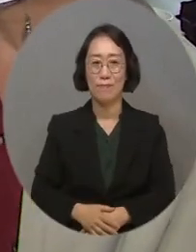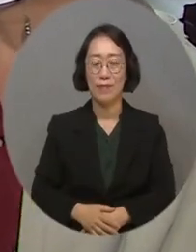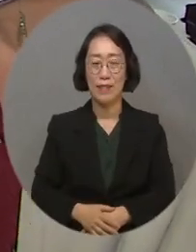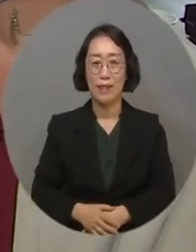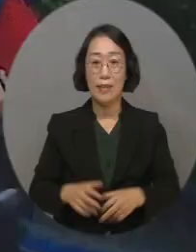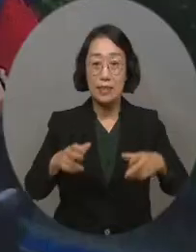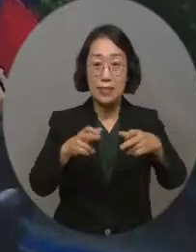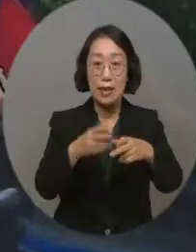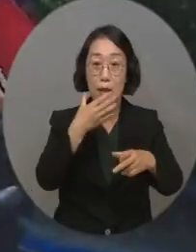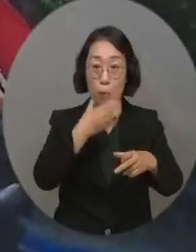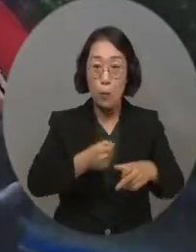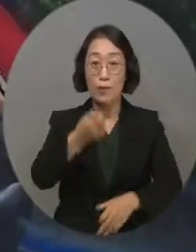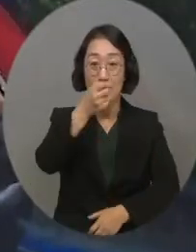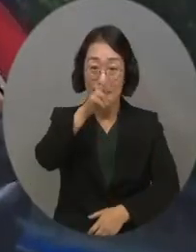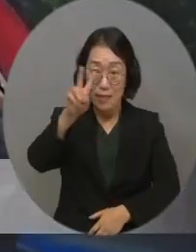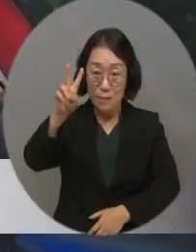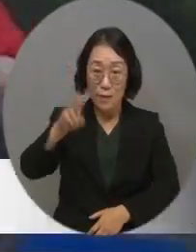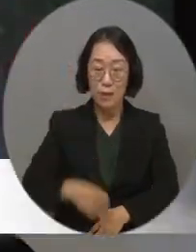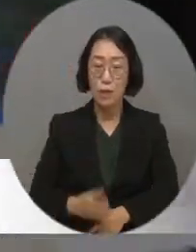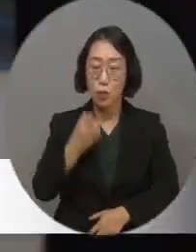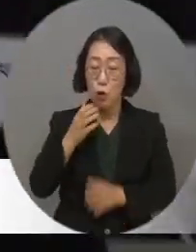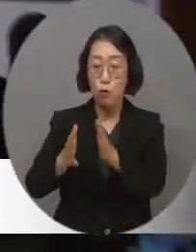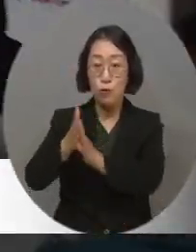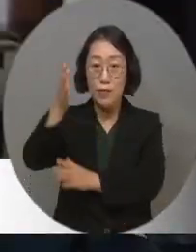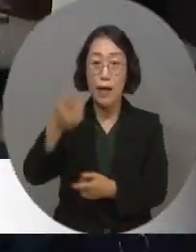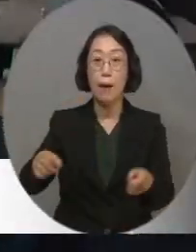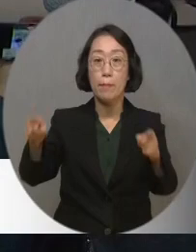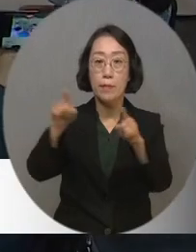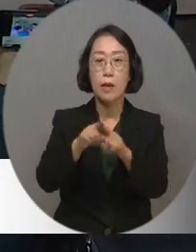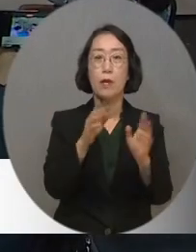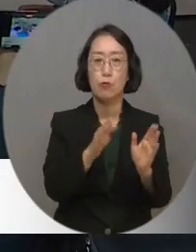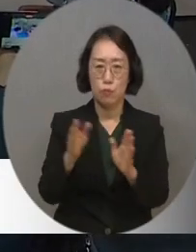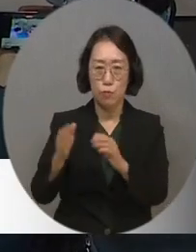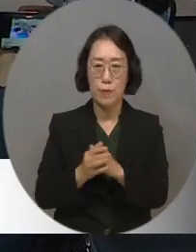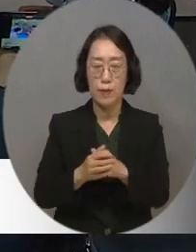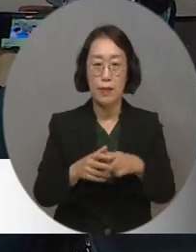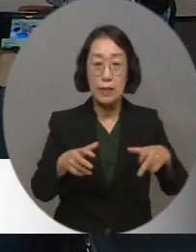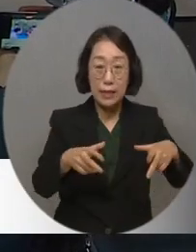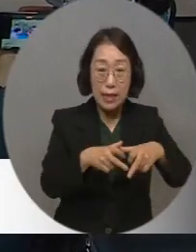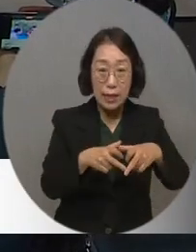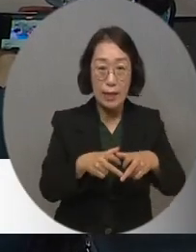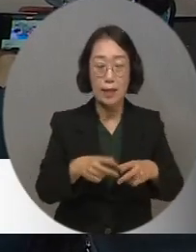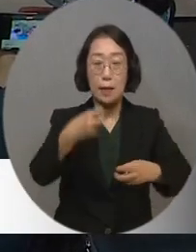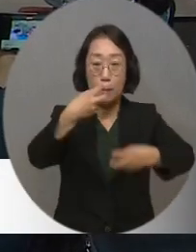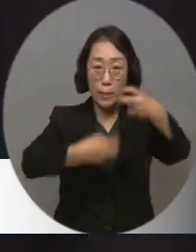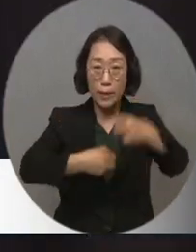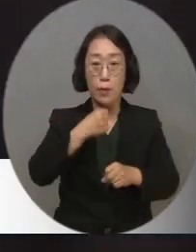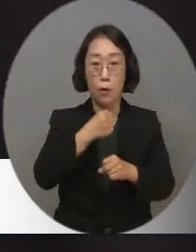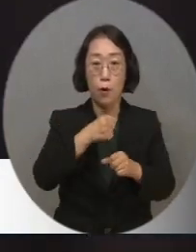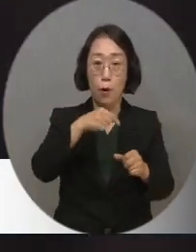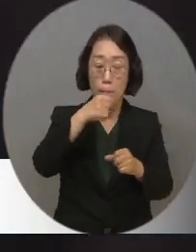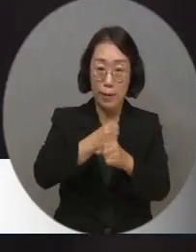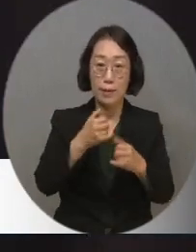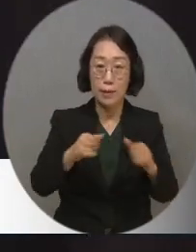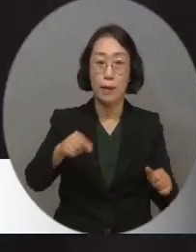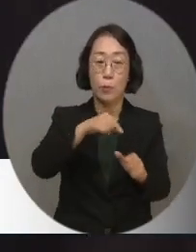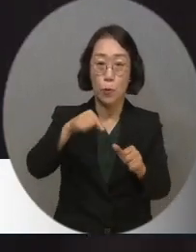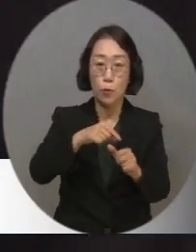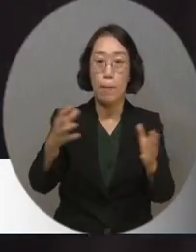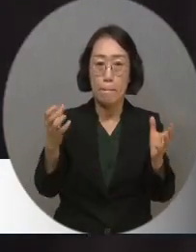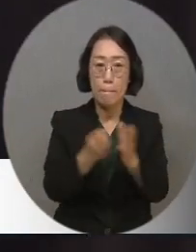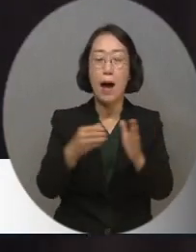장애인 복지 채널 복지TV가 서울시와 함께 펼친 장애인 미디어 크리에이터 양성 과정을 성황리에